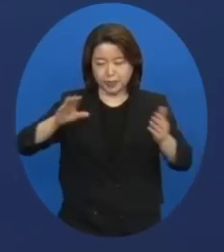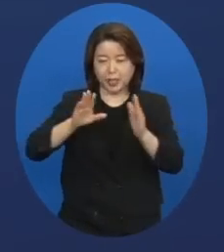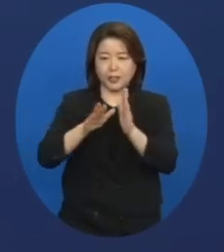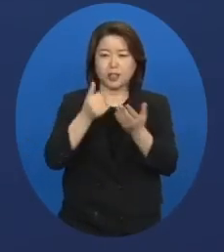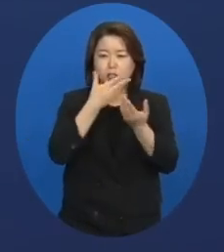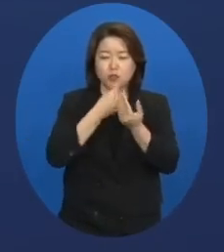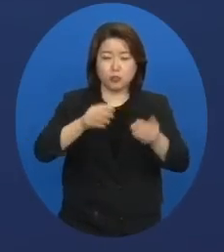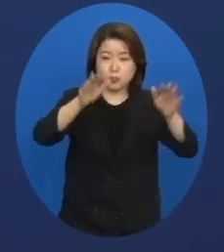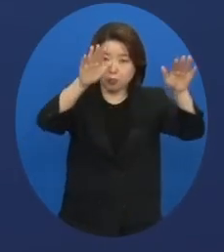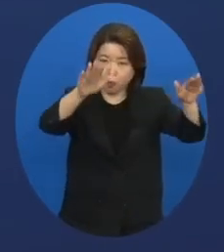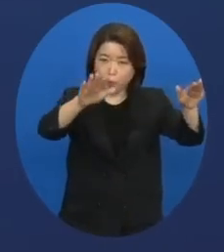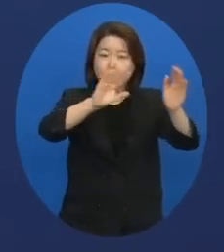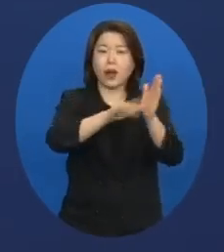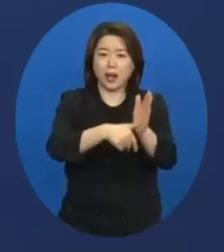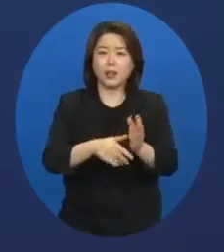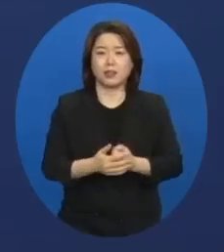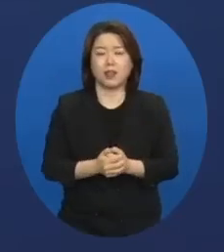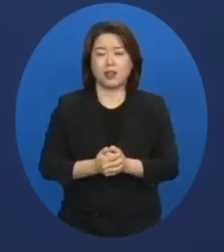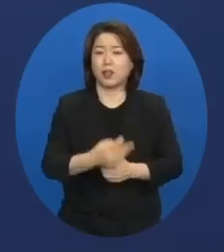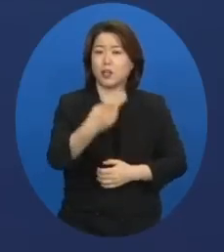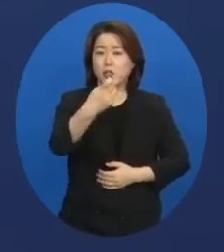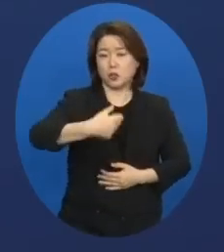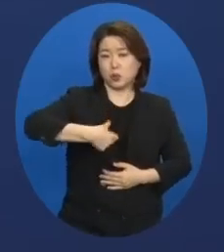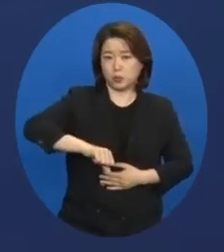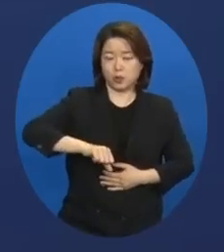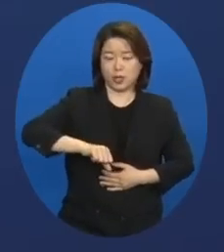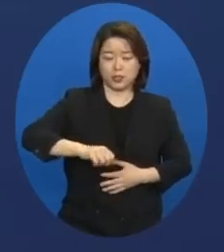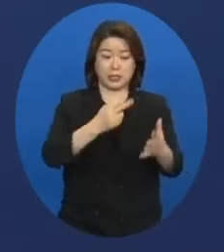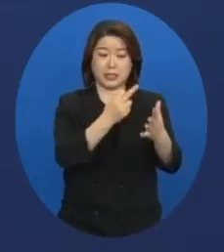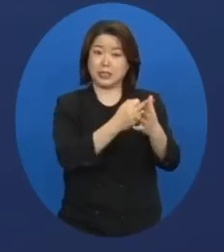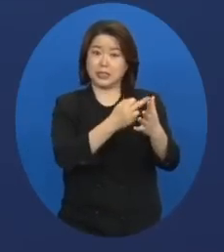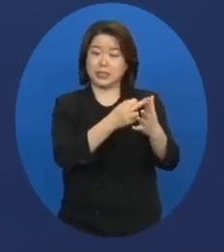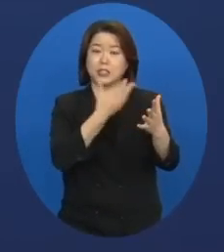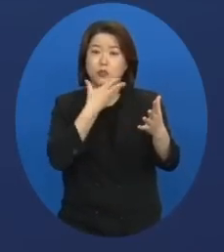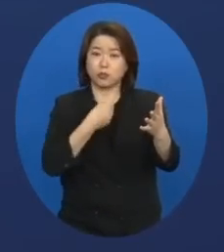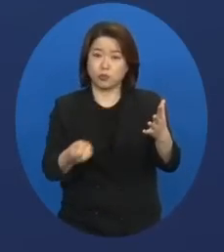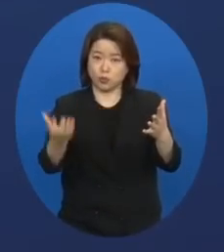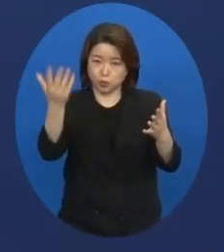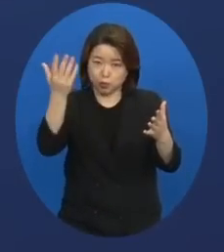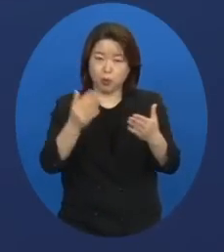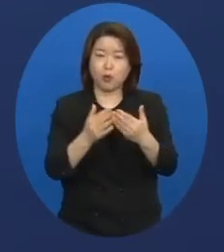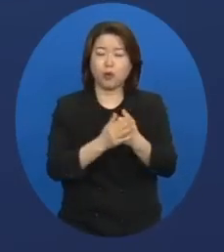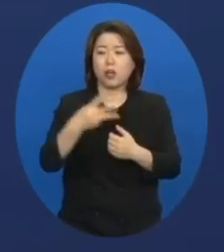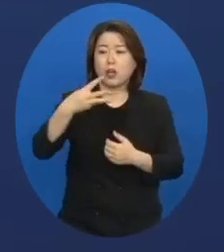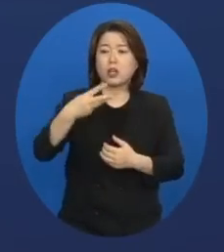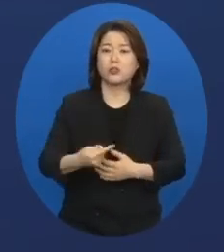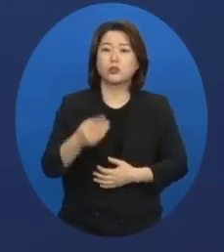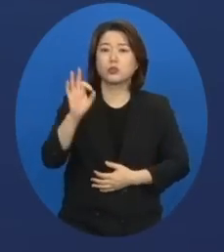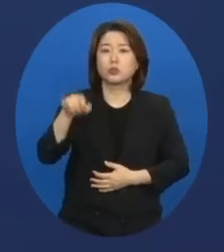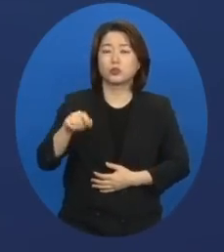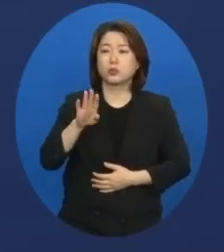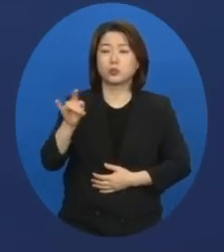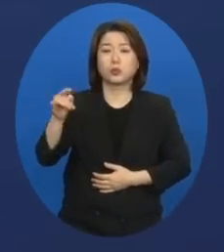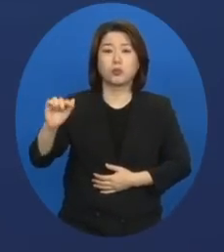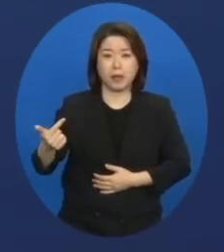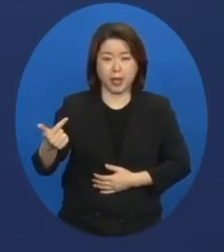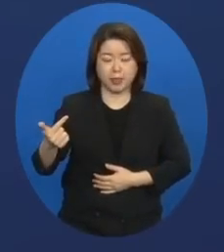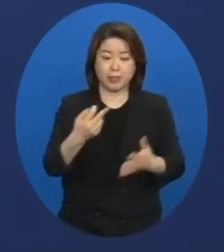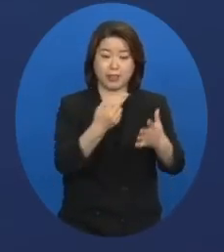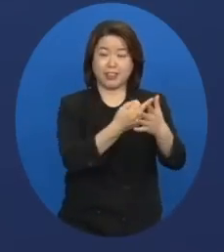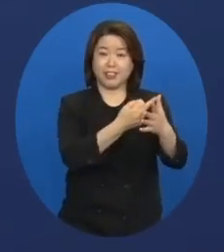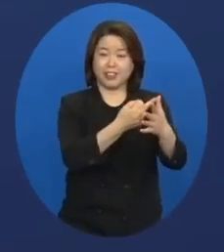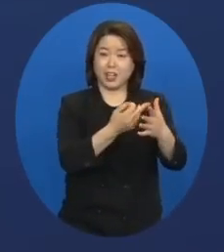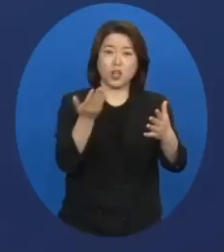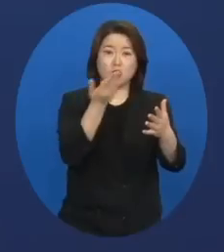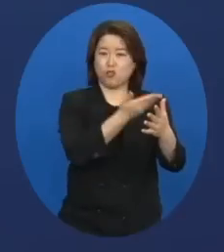때 그 열두 아들의 장자 축복을 르우벤, 첫째 아들인 르우벤에게